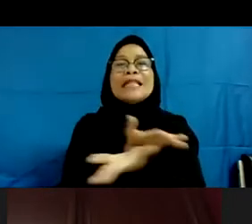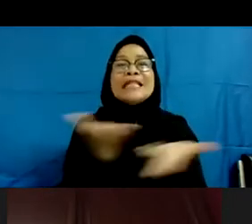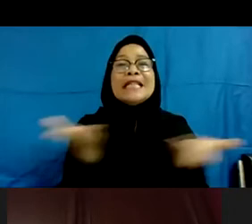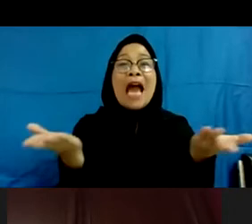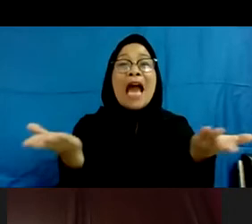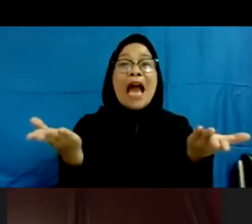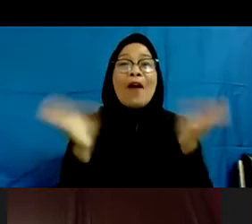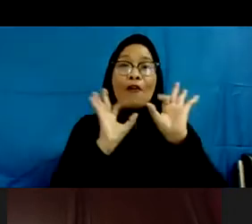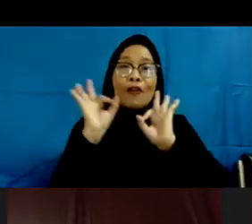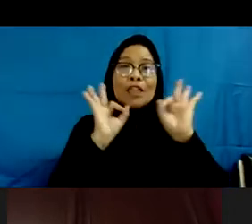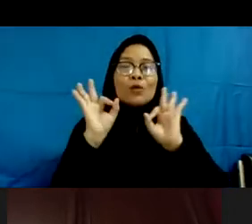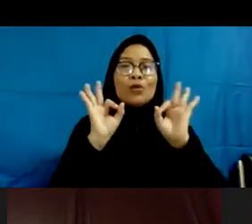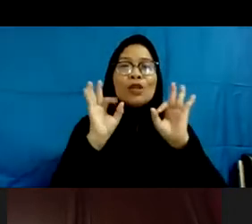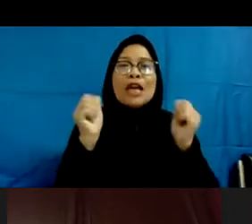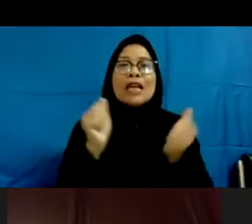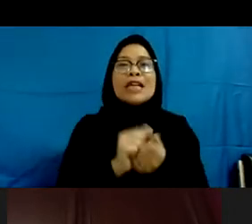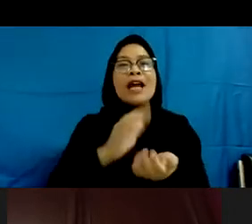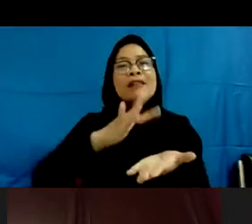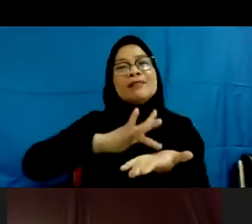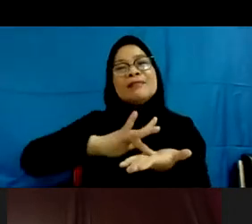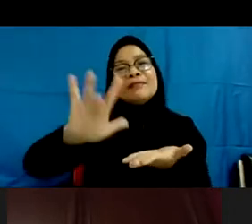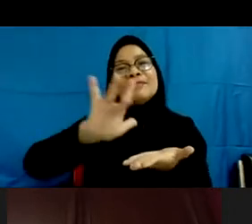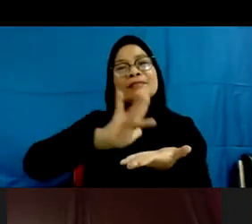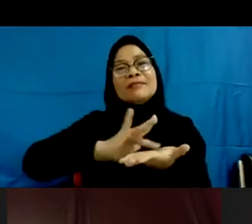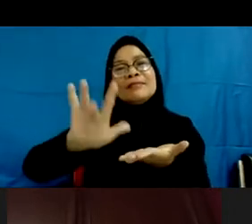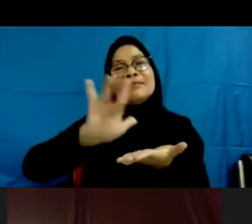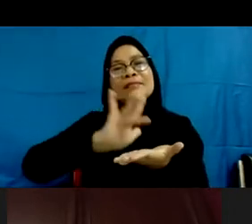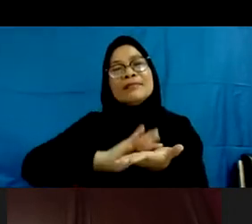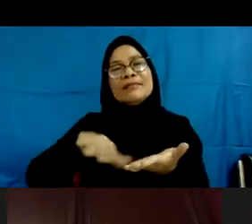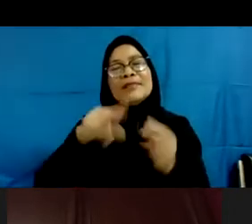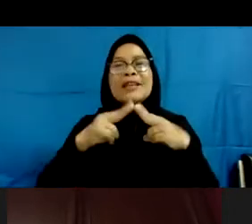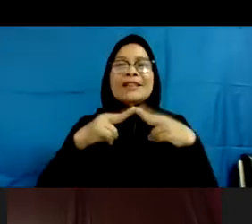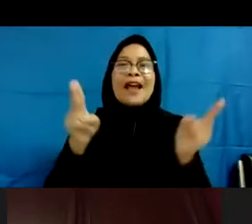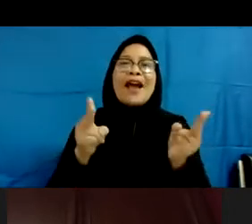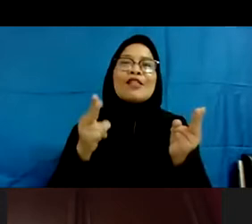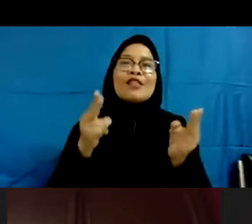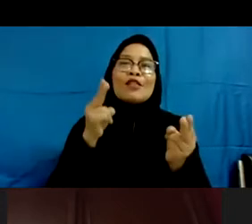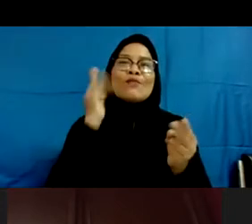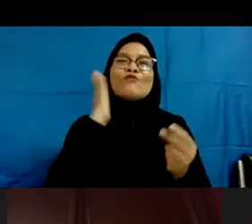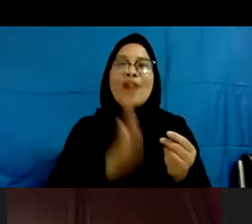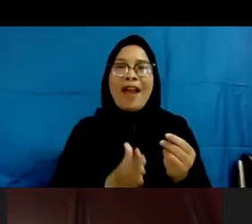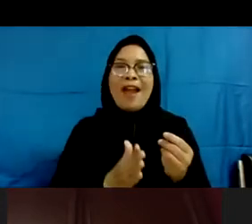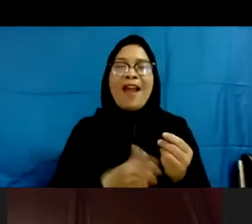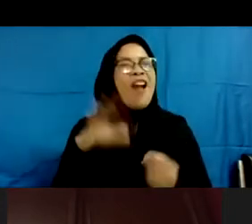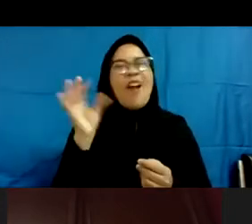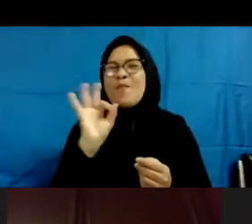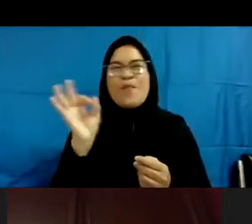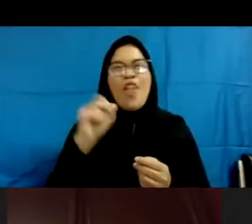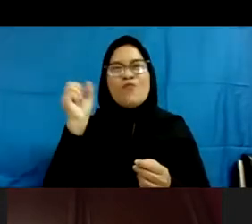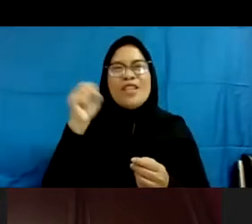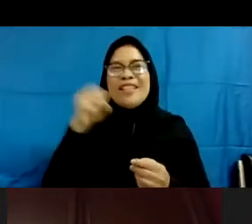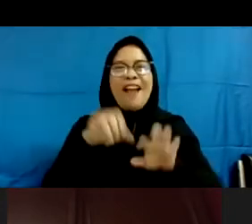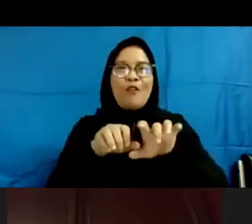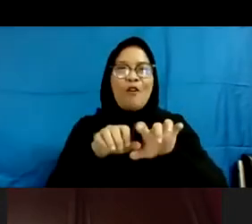Karena dengan touchscreen itu sangat memudahkan gitu ya, dengan screen reader dengan touchscreen gitu. Tapi mereka belum bisa pakai komputer. Nah itu